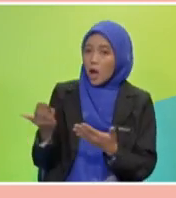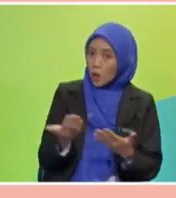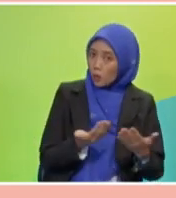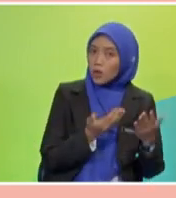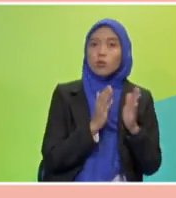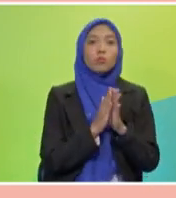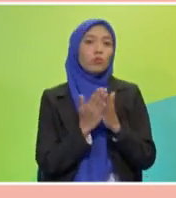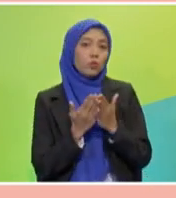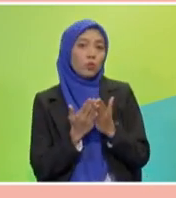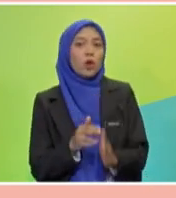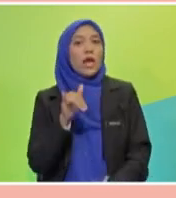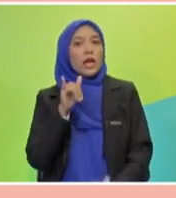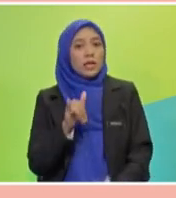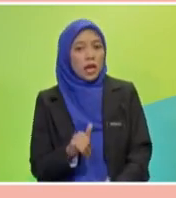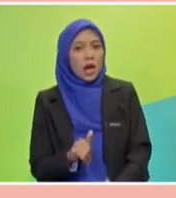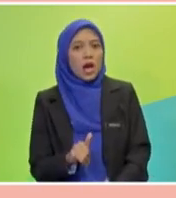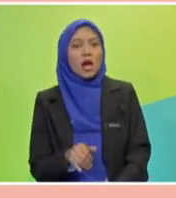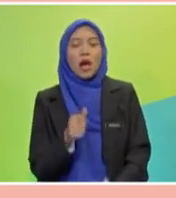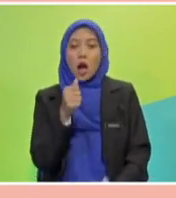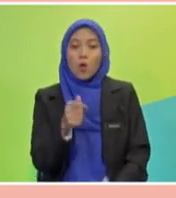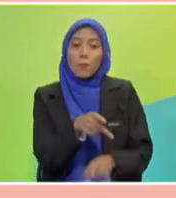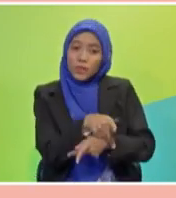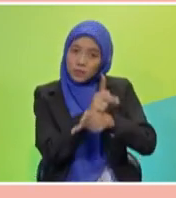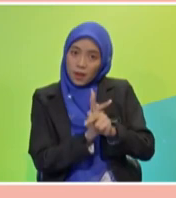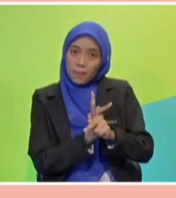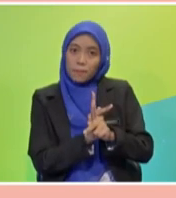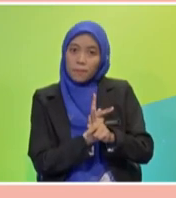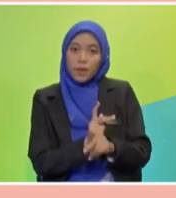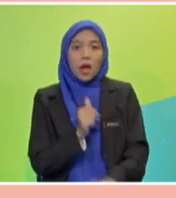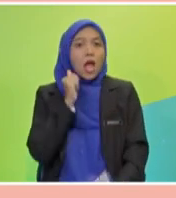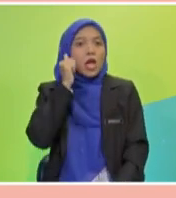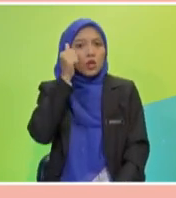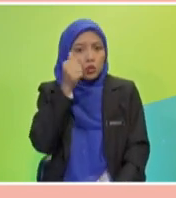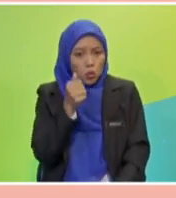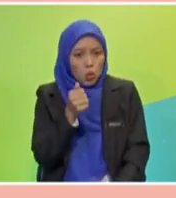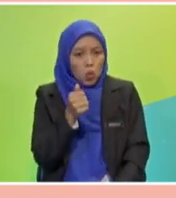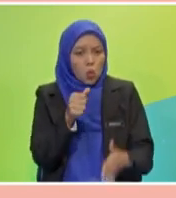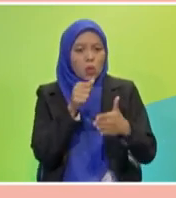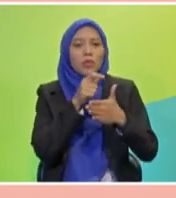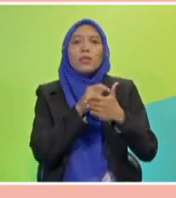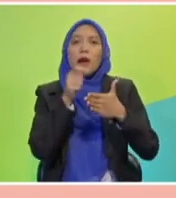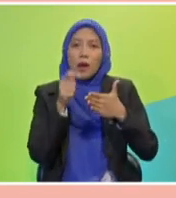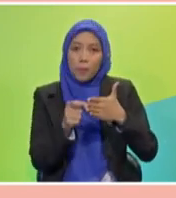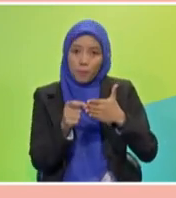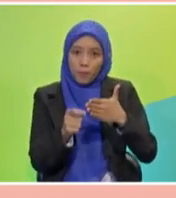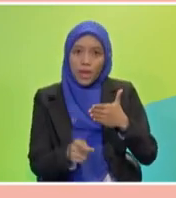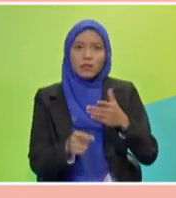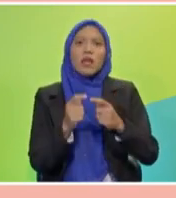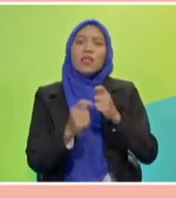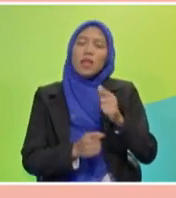yang perlu kamu pulangkan. Esok tamat tempohnya." Panjang sedikit perbualan itu,